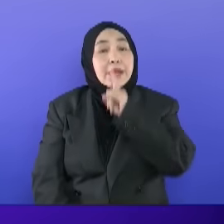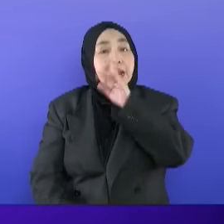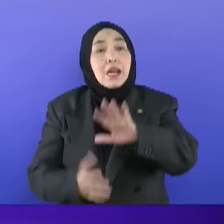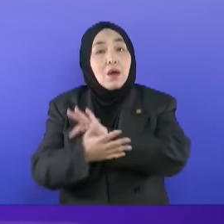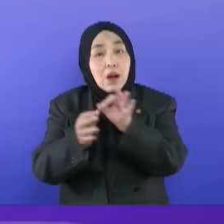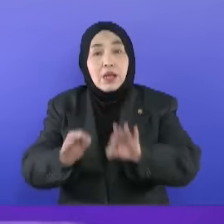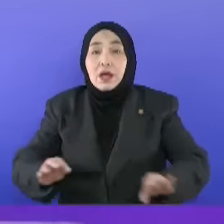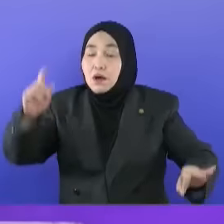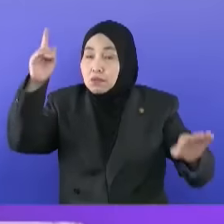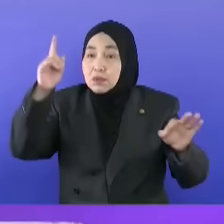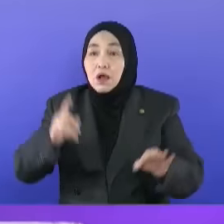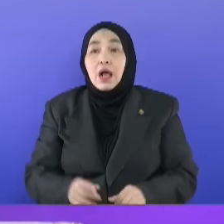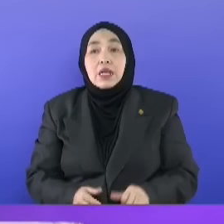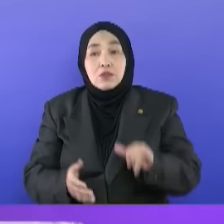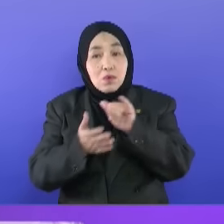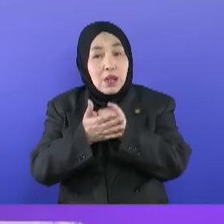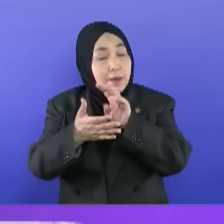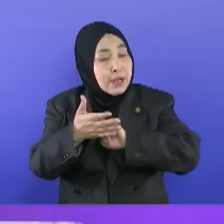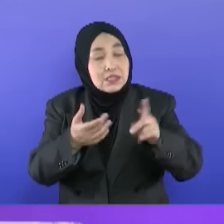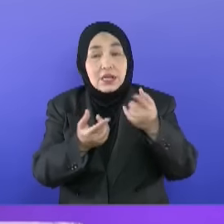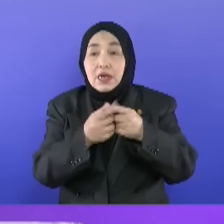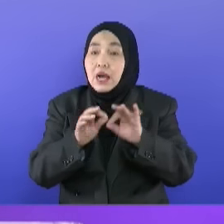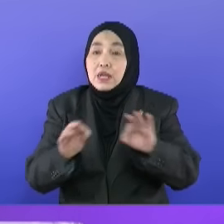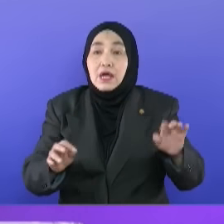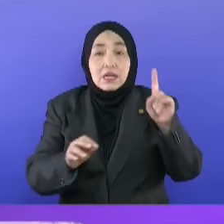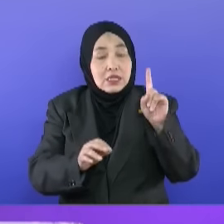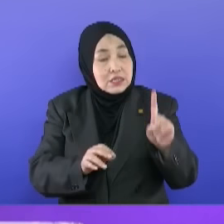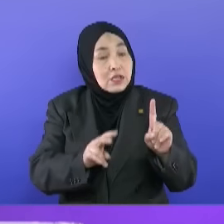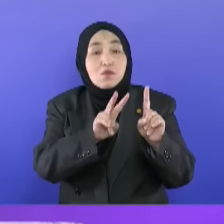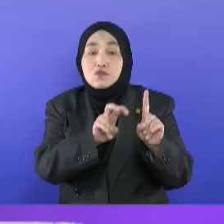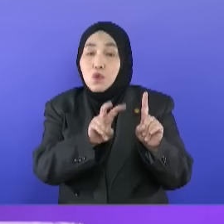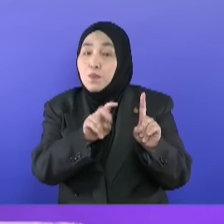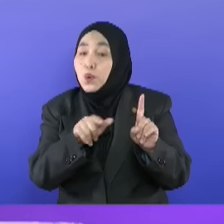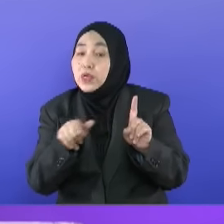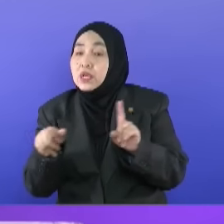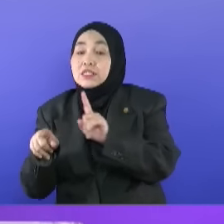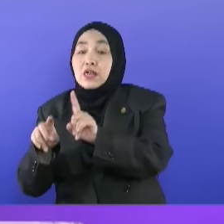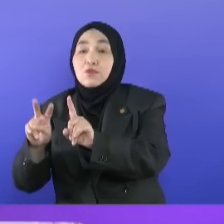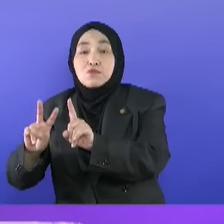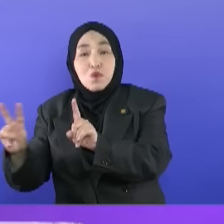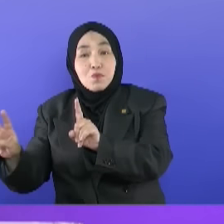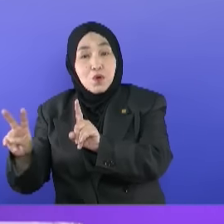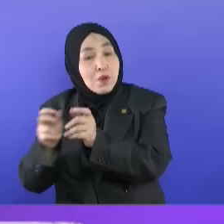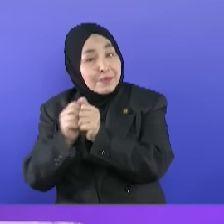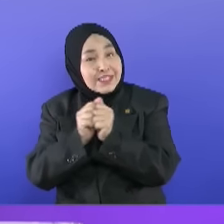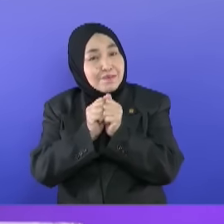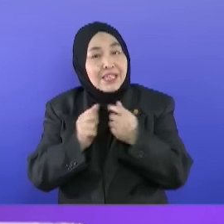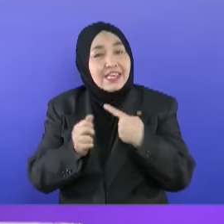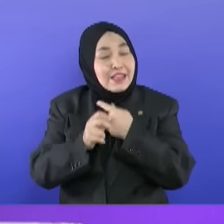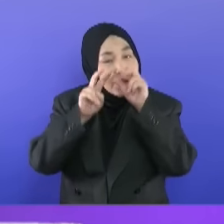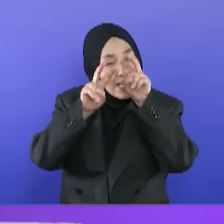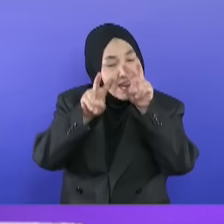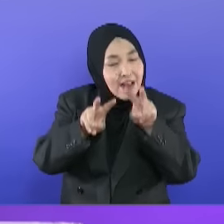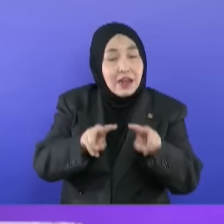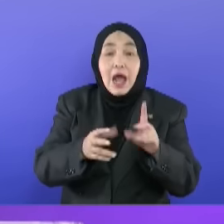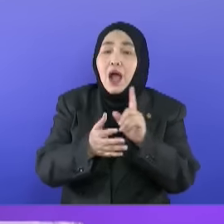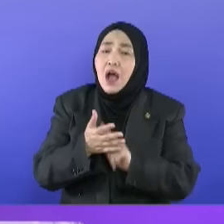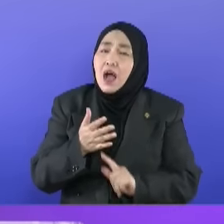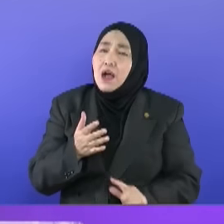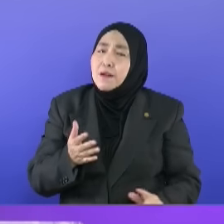Sadaqallahulazim. Sadaqallahulazim. Itulah bacaan daripada ayat yang ke-120 hingga 122 untuk sama-sama kita melihat kepada